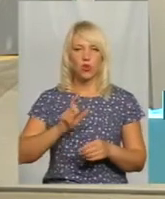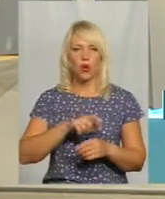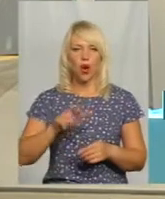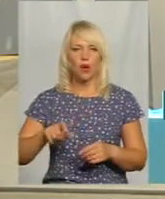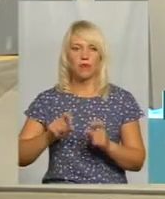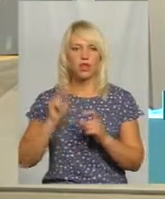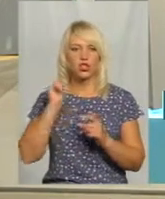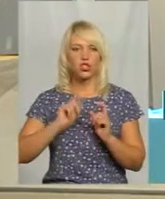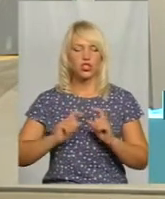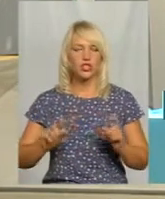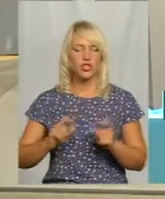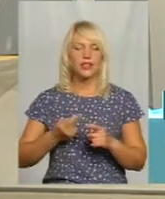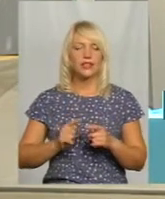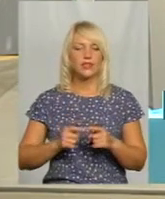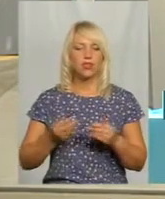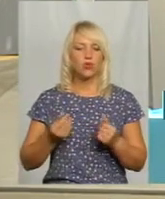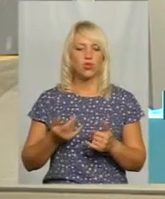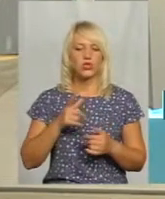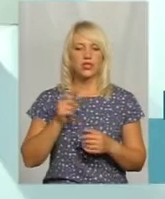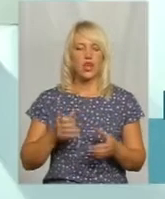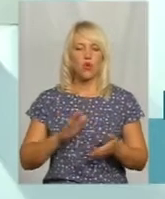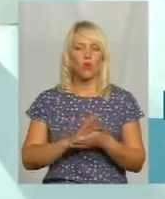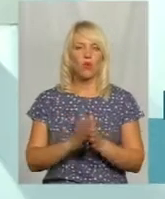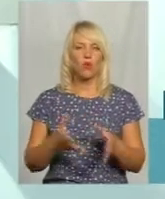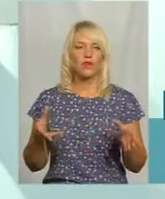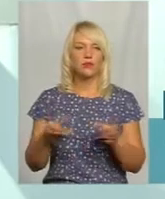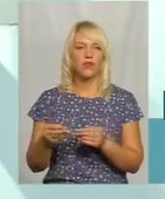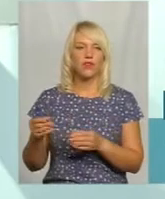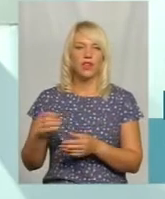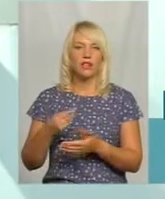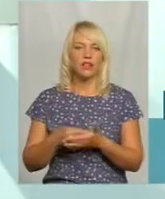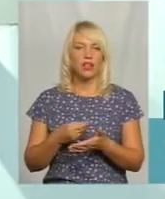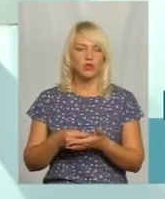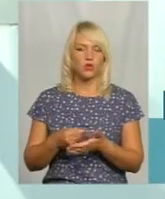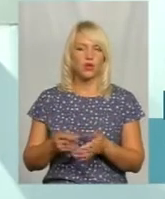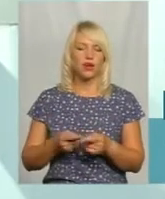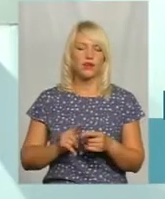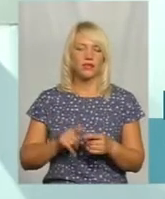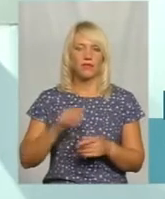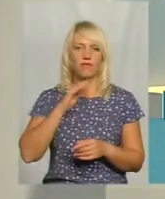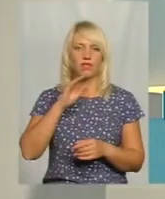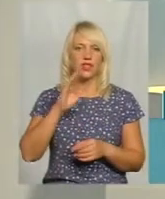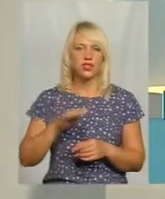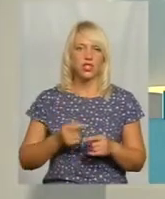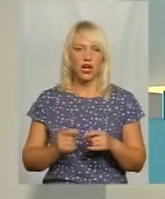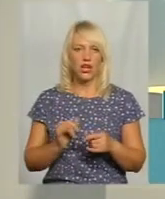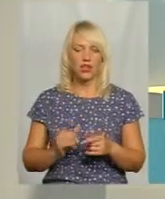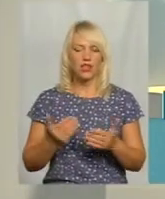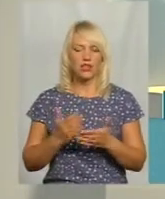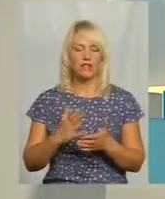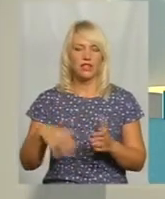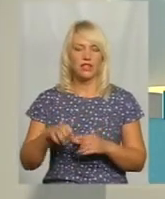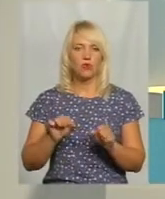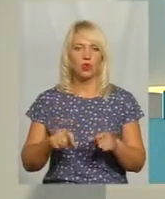цих коштів за умови співфінансування їм вистачає. Тобто є всі можливості для того, щоб